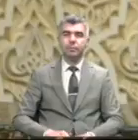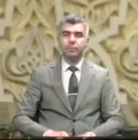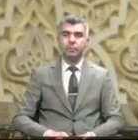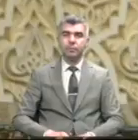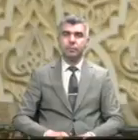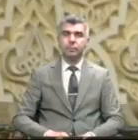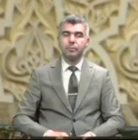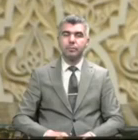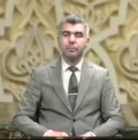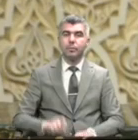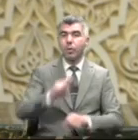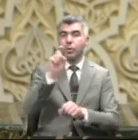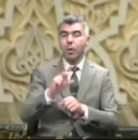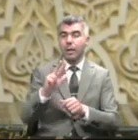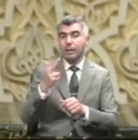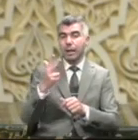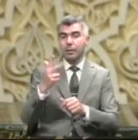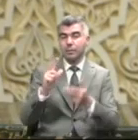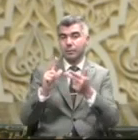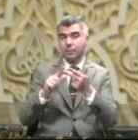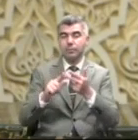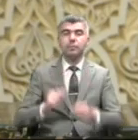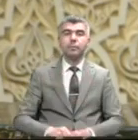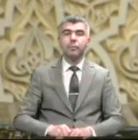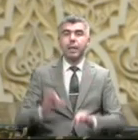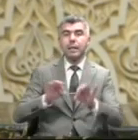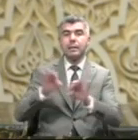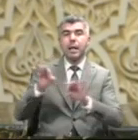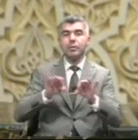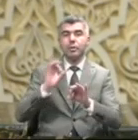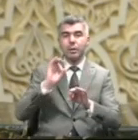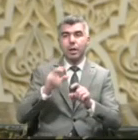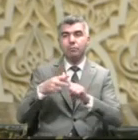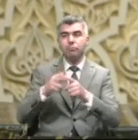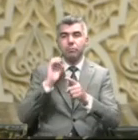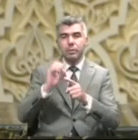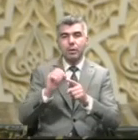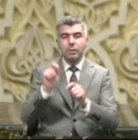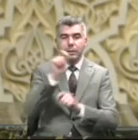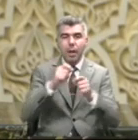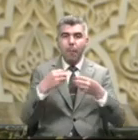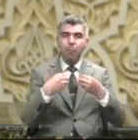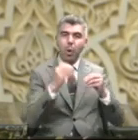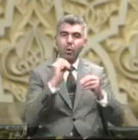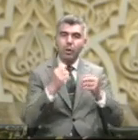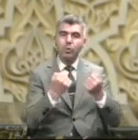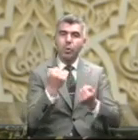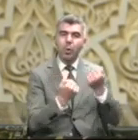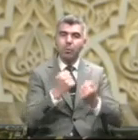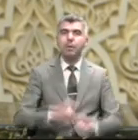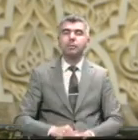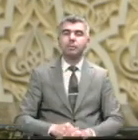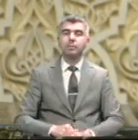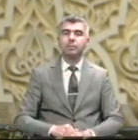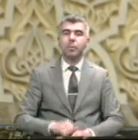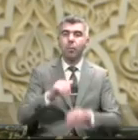السؤال السؤال الان الثالث موضوع الاستراتيجيه المعتمده لتطوير وترويج السياره المغربيه والكلمه لاحد